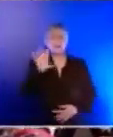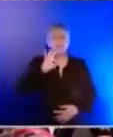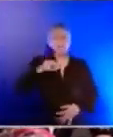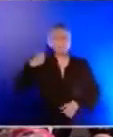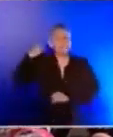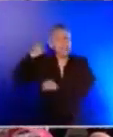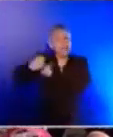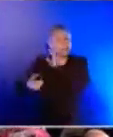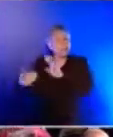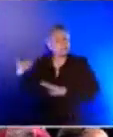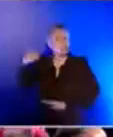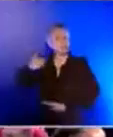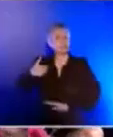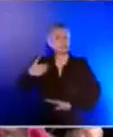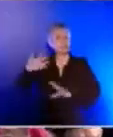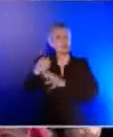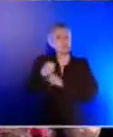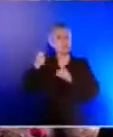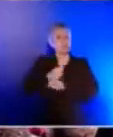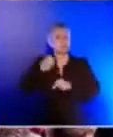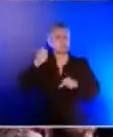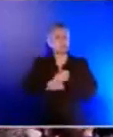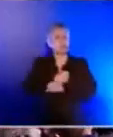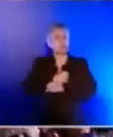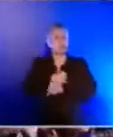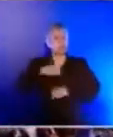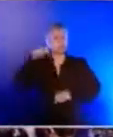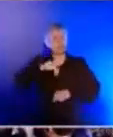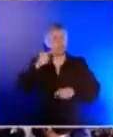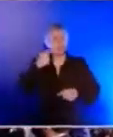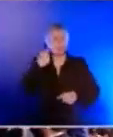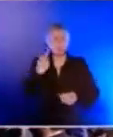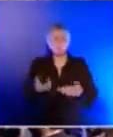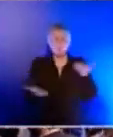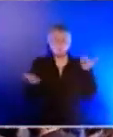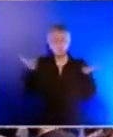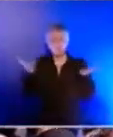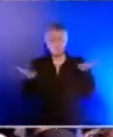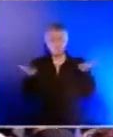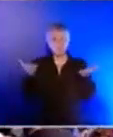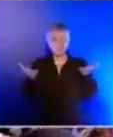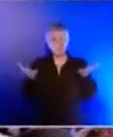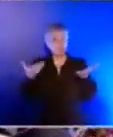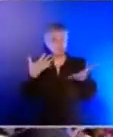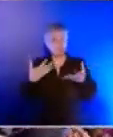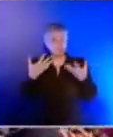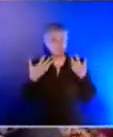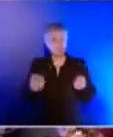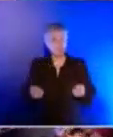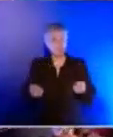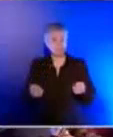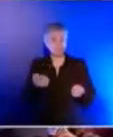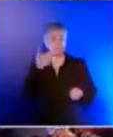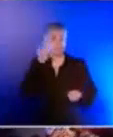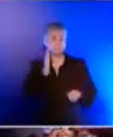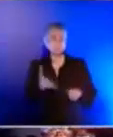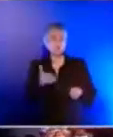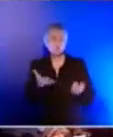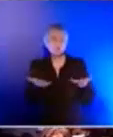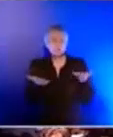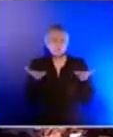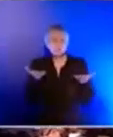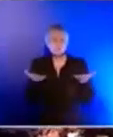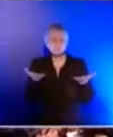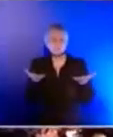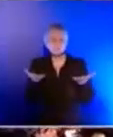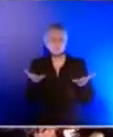χρόνια. Ενώ ταυτόχρονα με την κρίση του COVID και αυτά τα πρωτόγνωρα ερωτήματα που έχουμε να αντιμετωπίσουμε, έχουμε